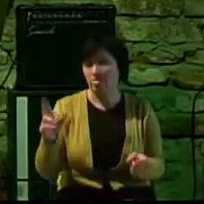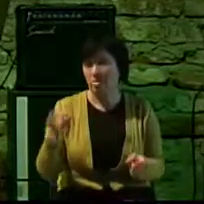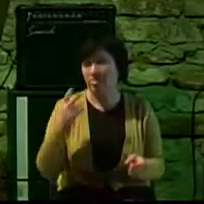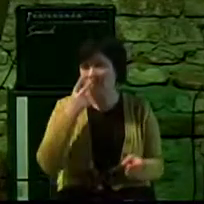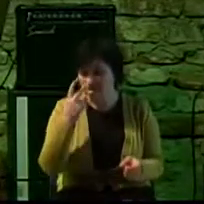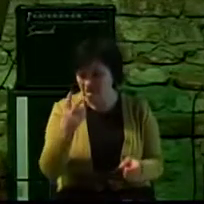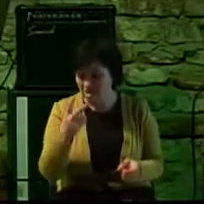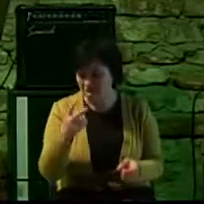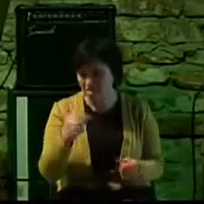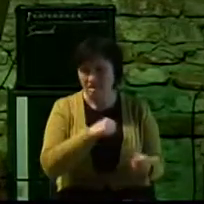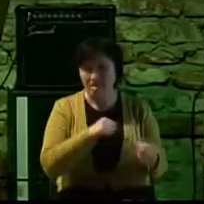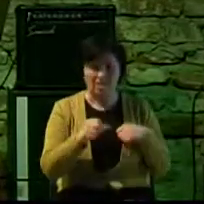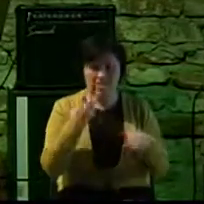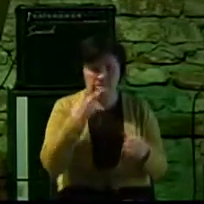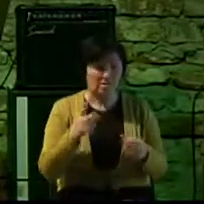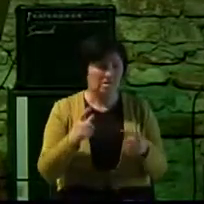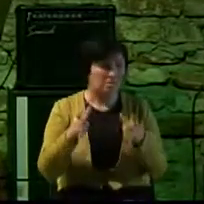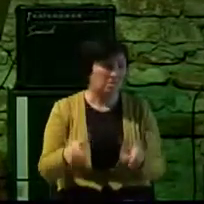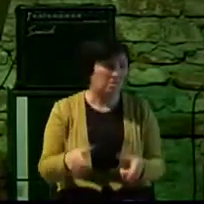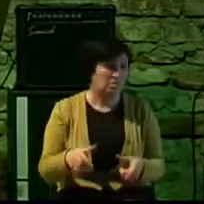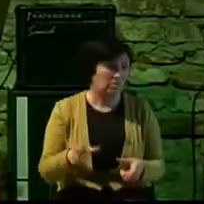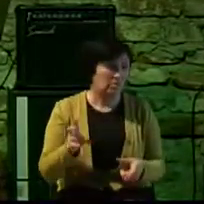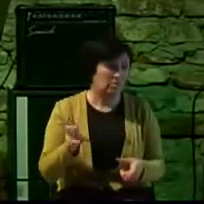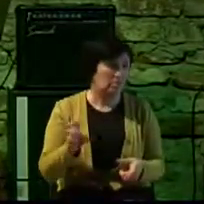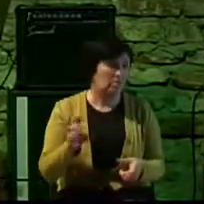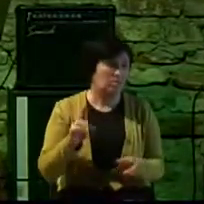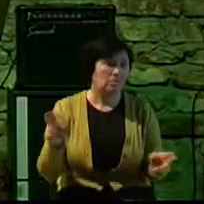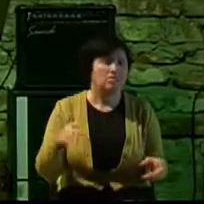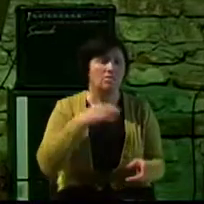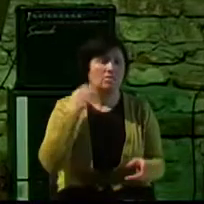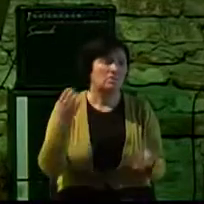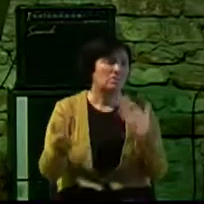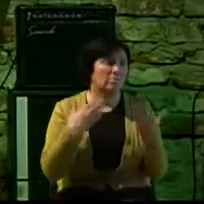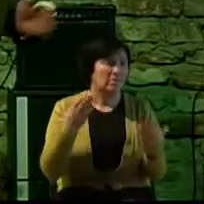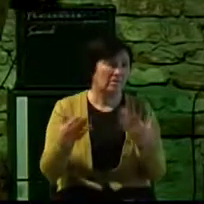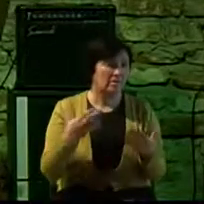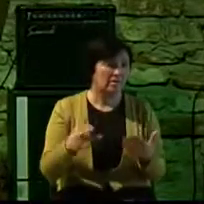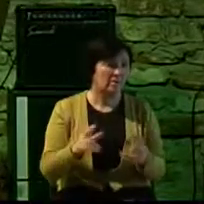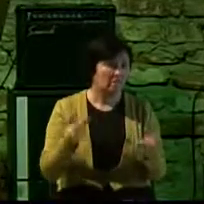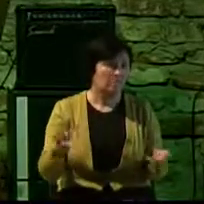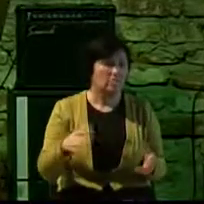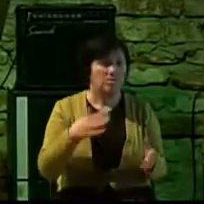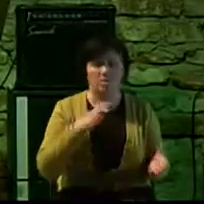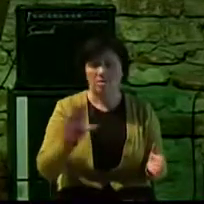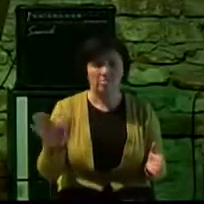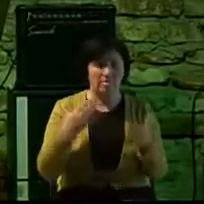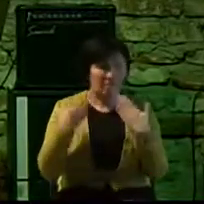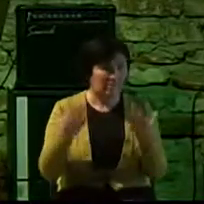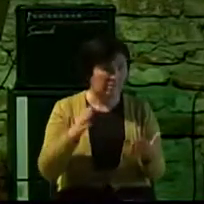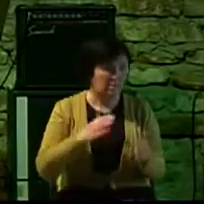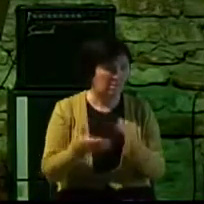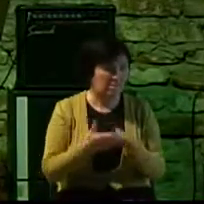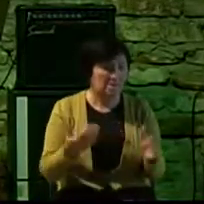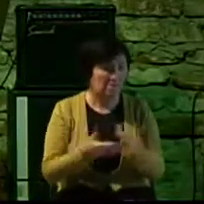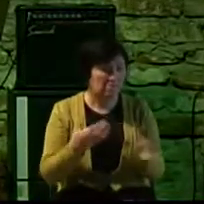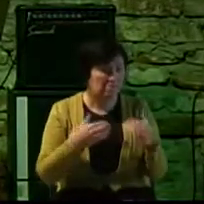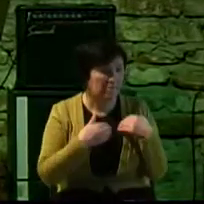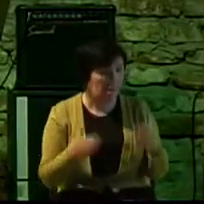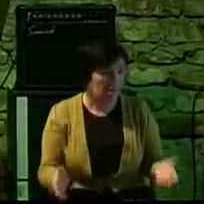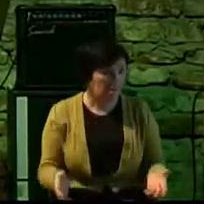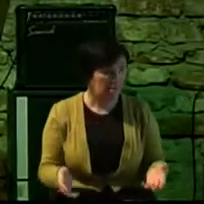видя его жизнь, его поступки, пошел бы и поговорил с ним. А так как никто не говорил с ним, не призывал его к